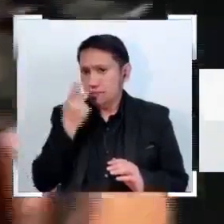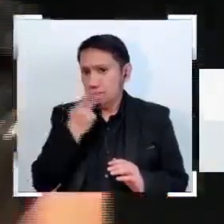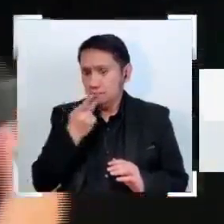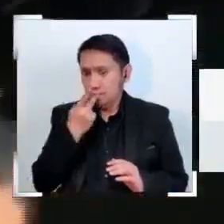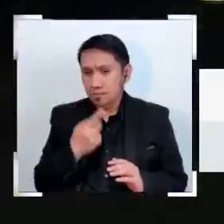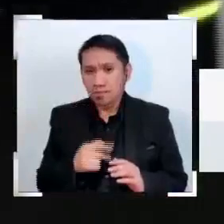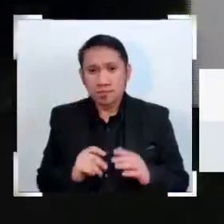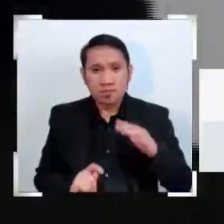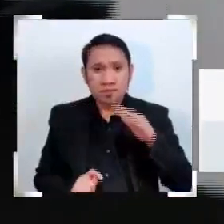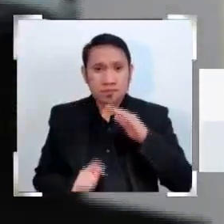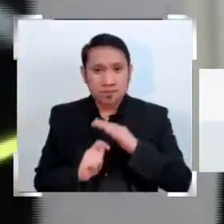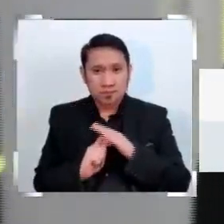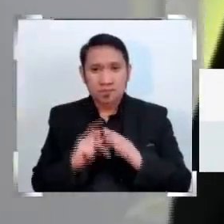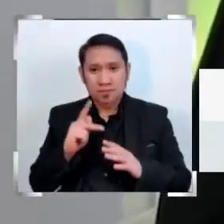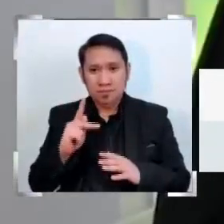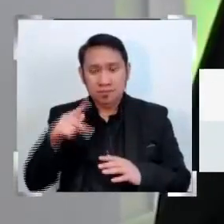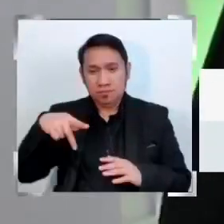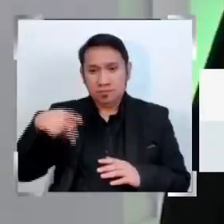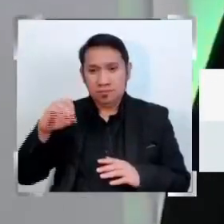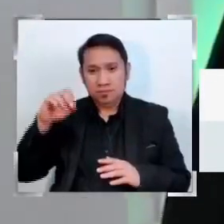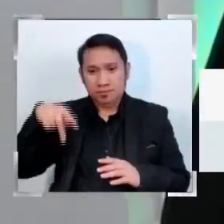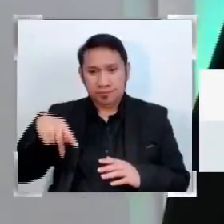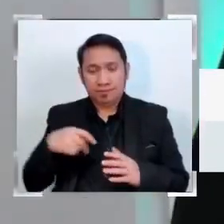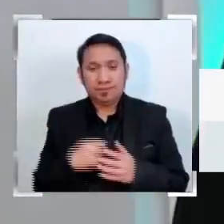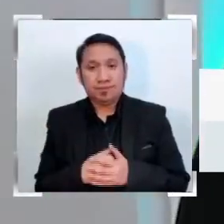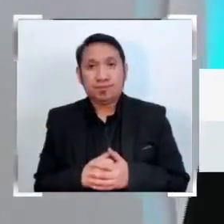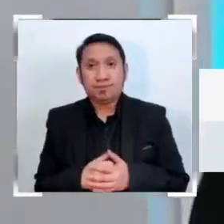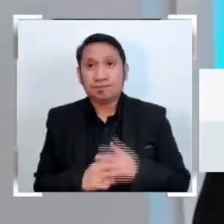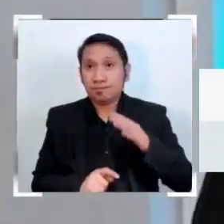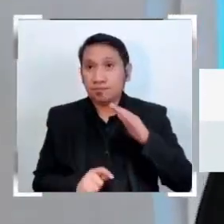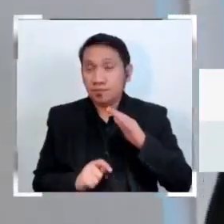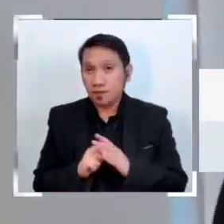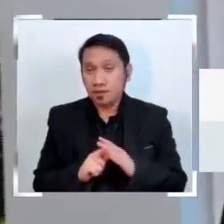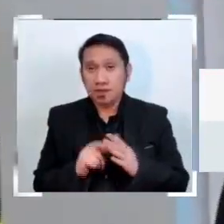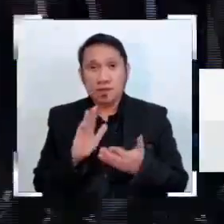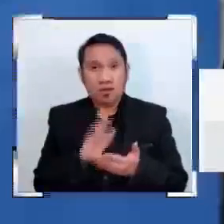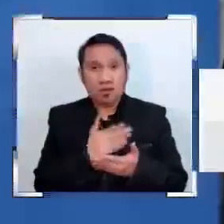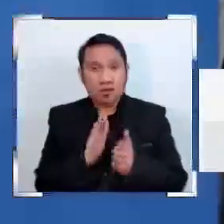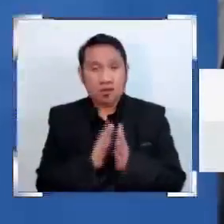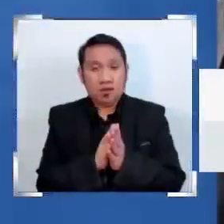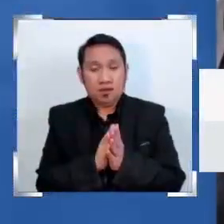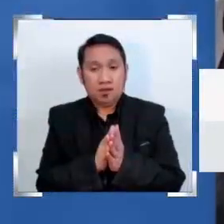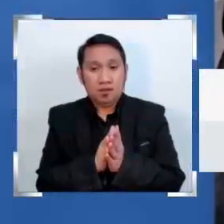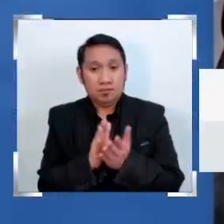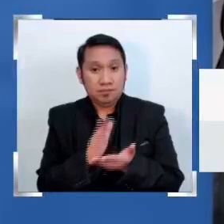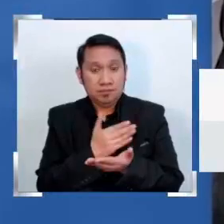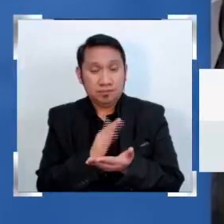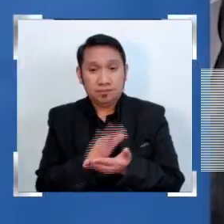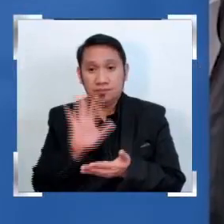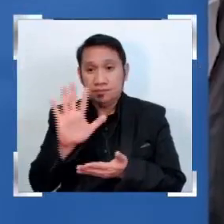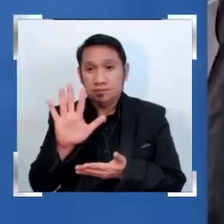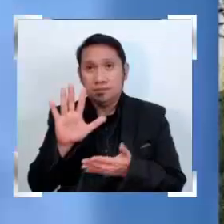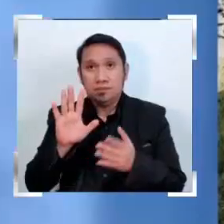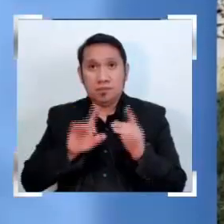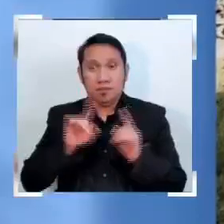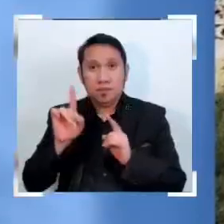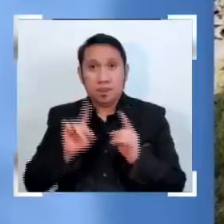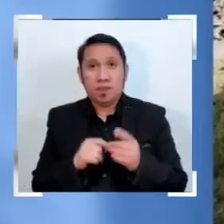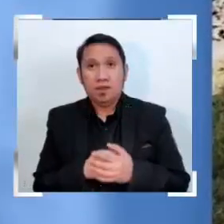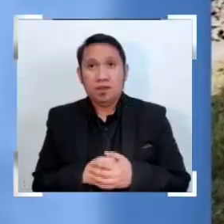K-pop touring artist. Ang top K-pop album naman ang 5 star ng Stray Kids.